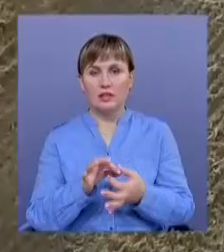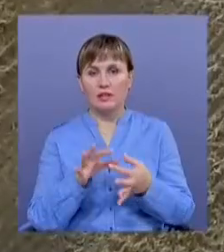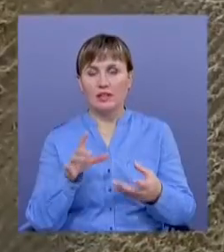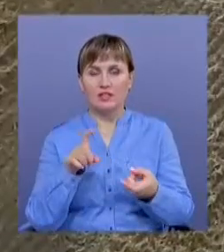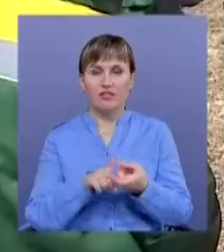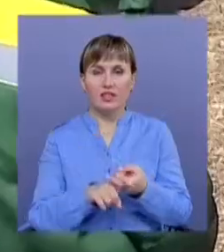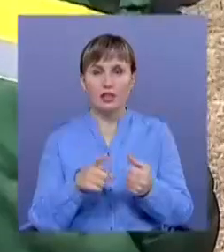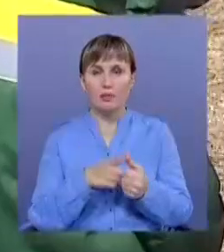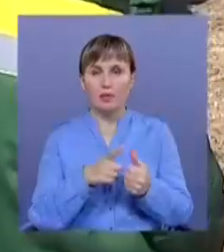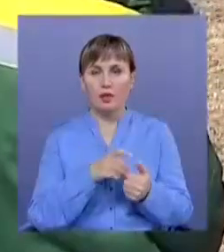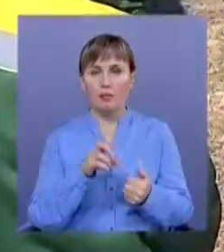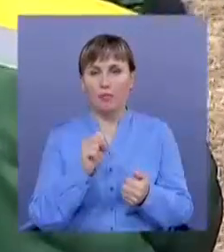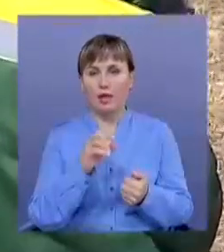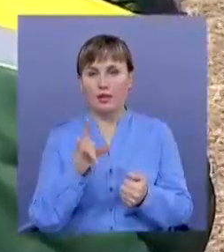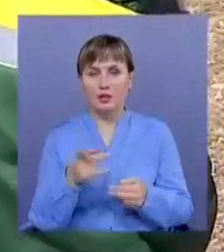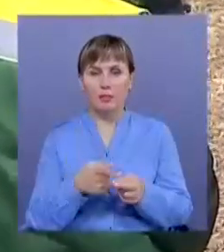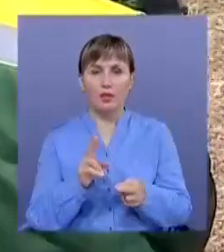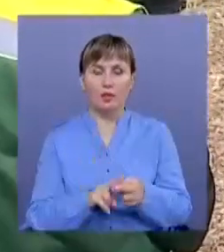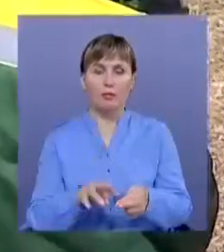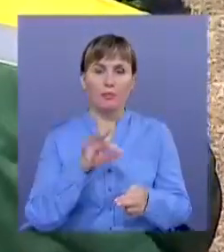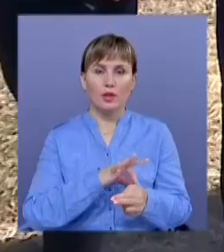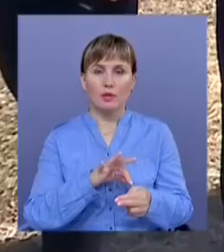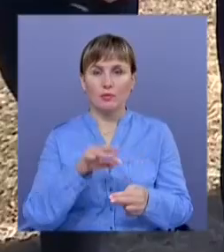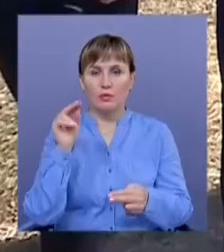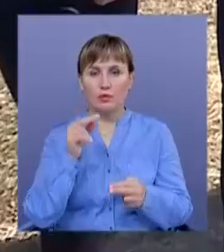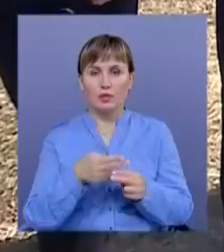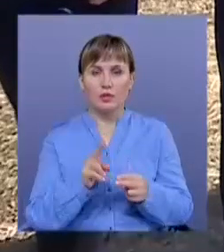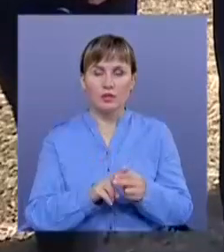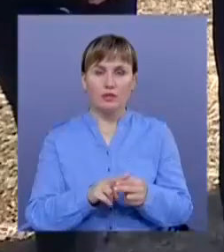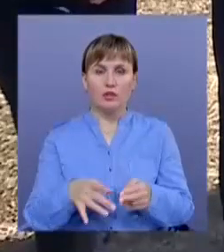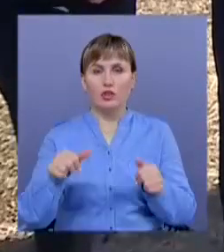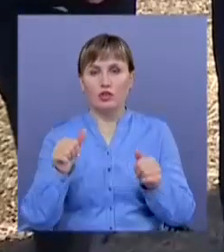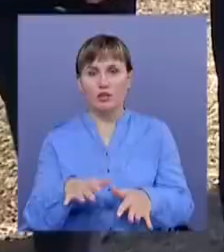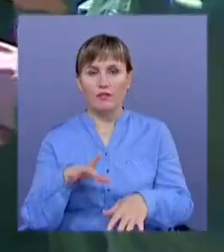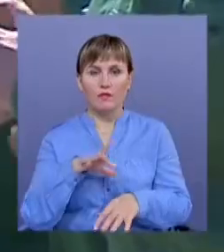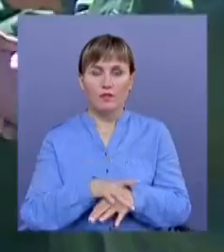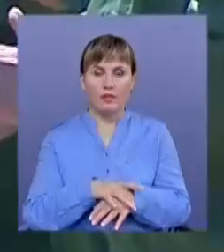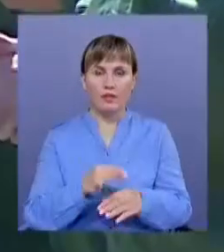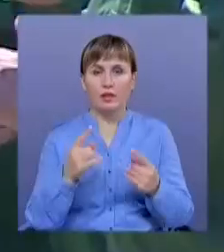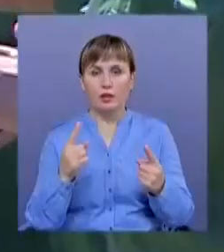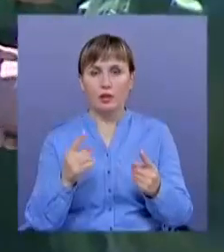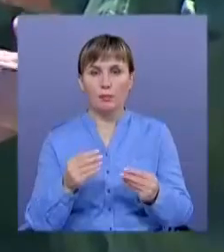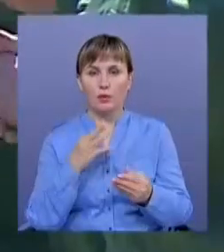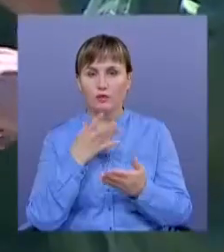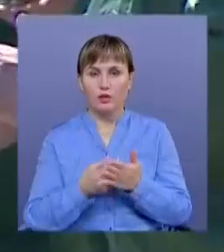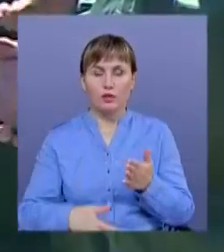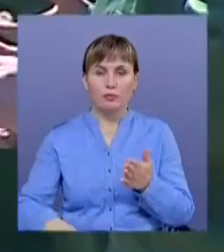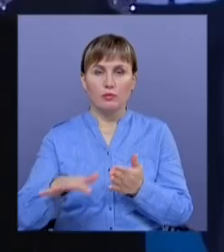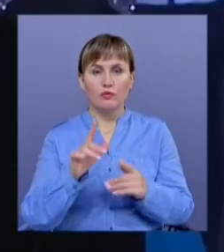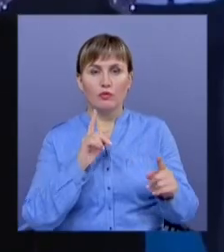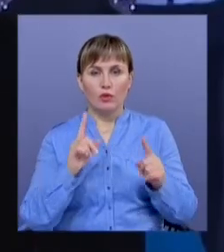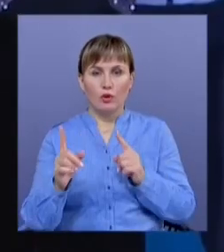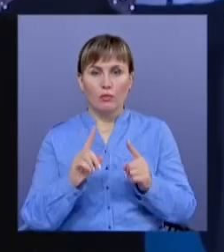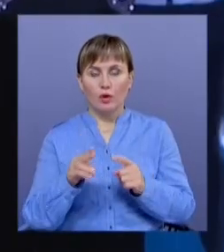связывают с именем Елбасы. А потому преемственность курса в этом регионе играет решающий фактор. Грандиозным по своим масштабам стал форум